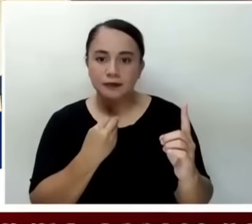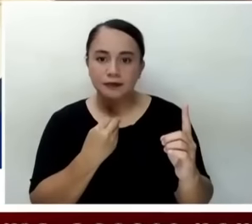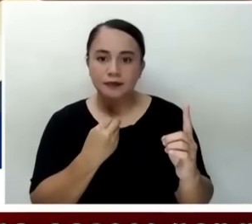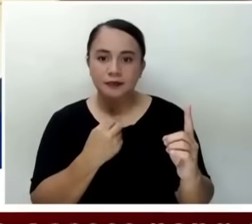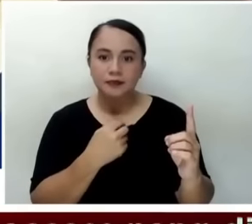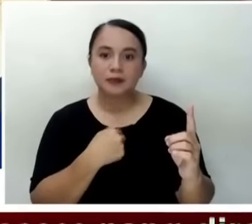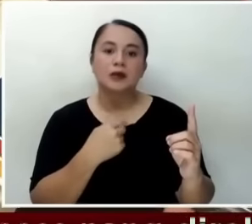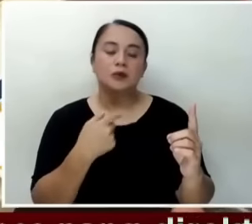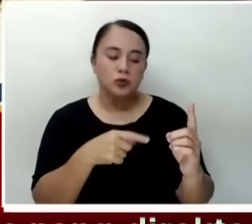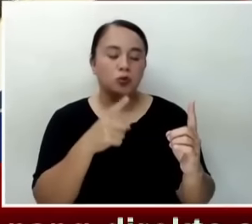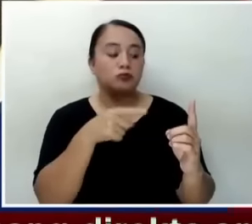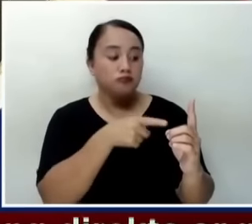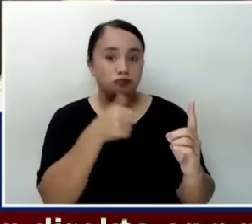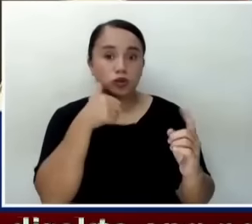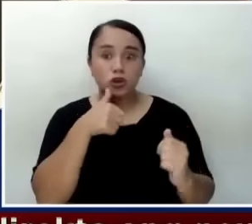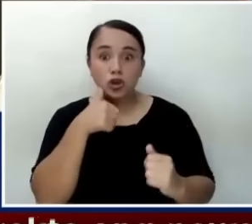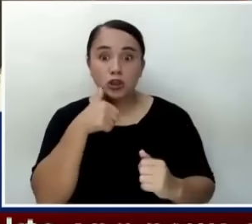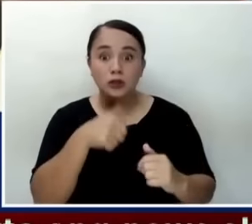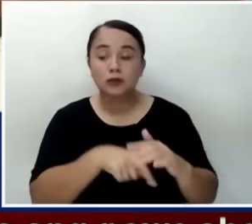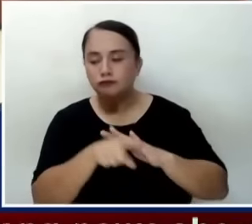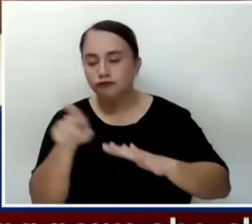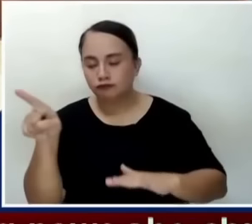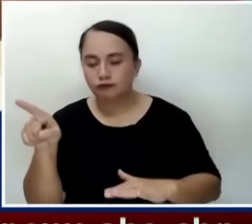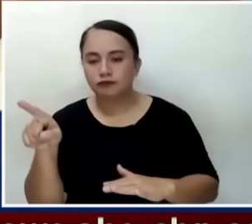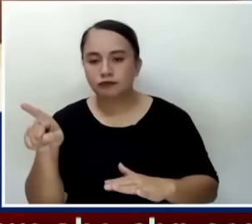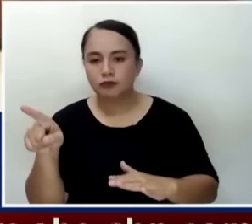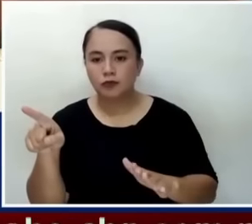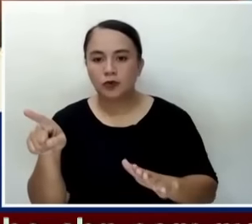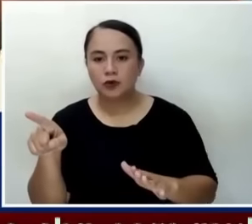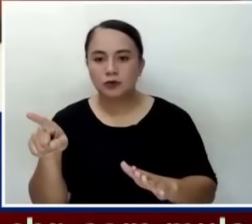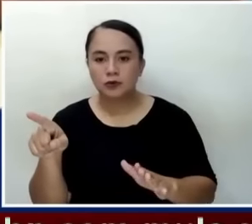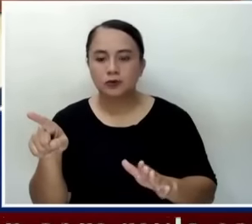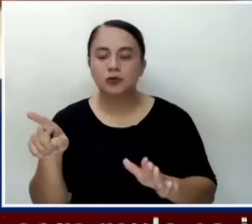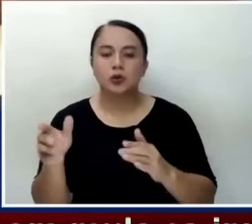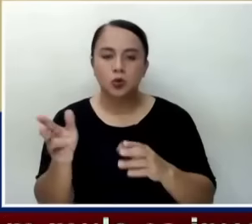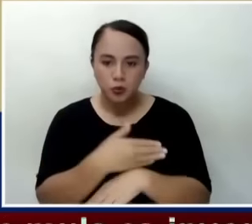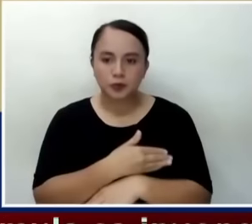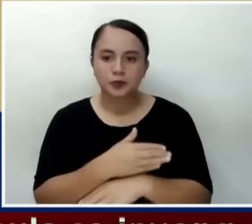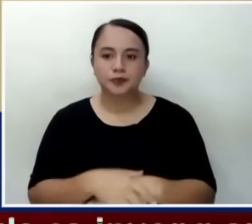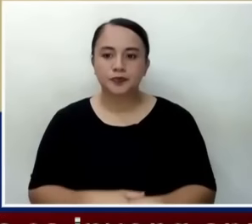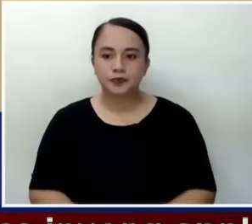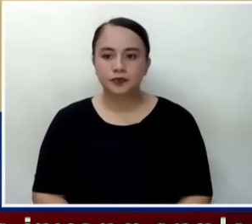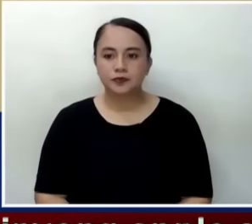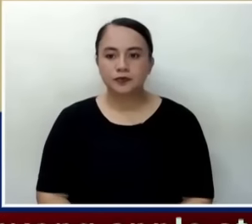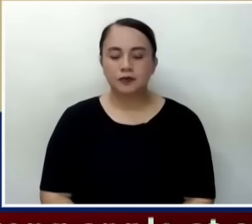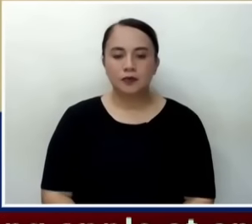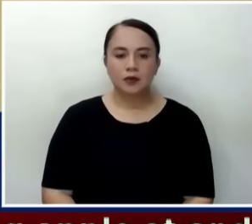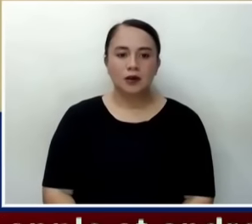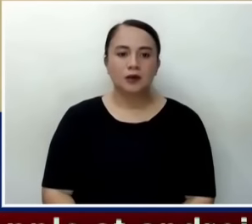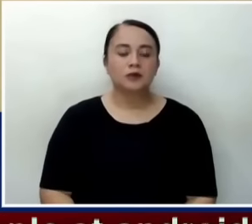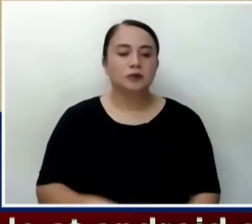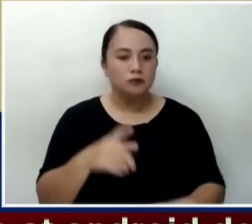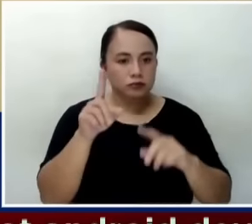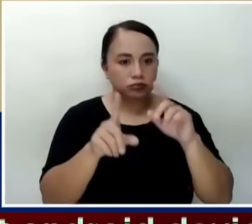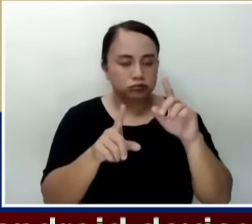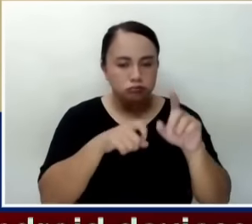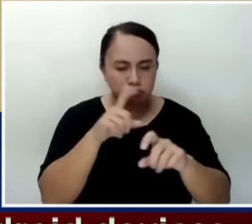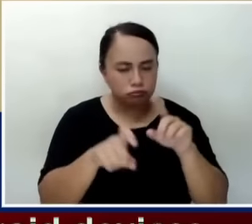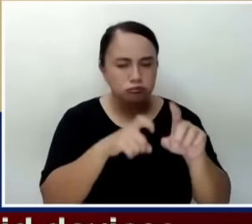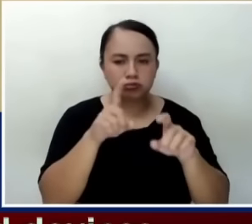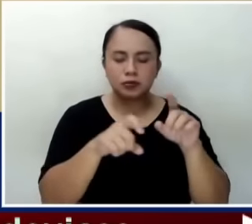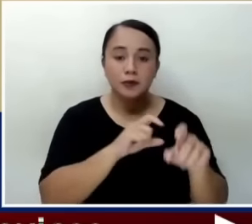to escape doon sa room na pinagtaguan sa kanya. Sa investigasyon ng pulisya, alas